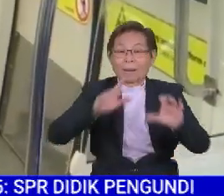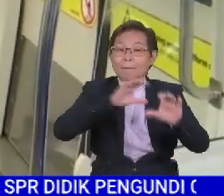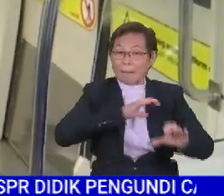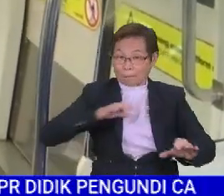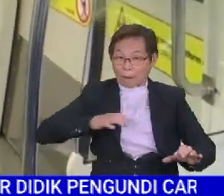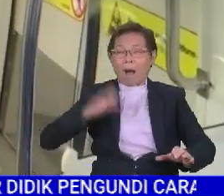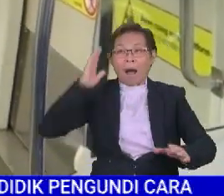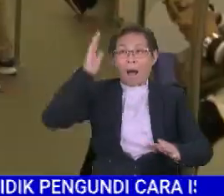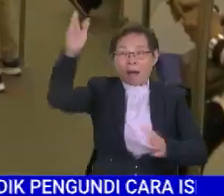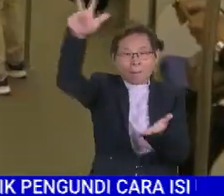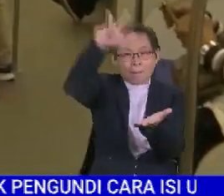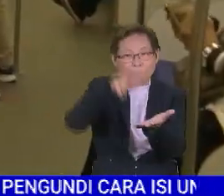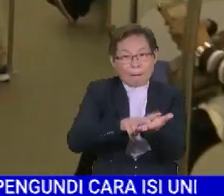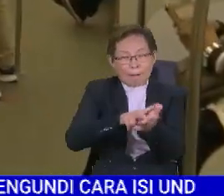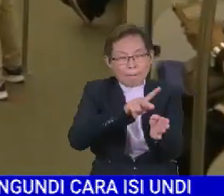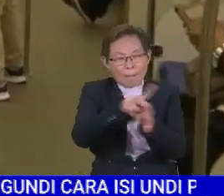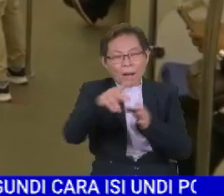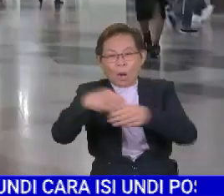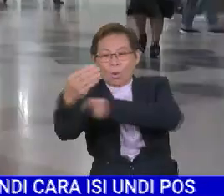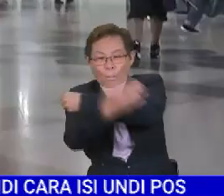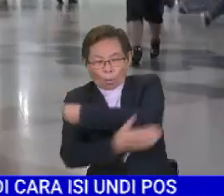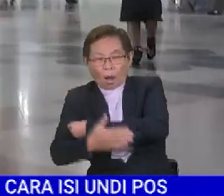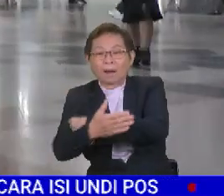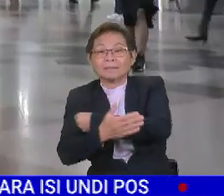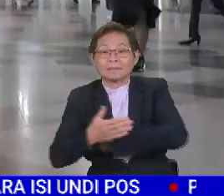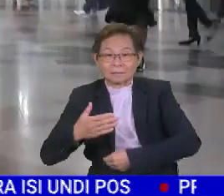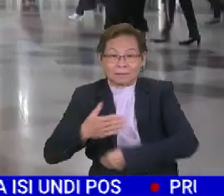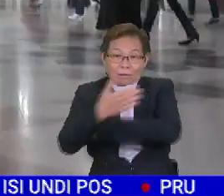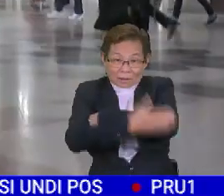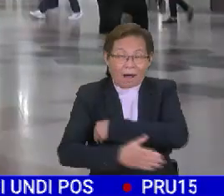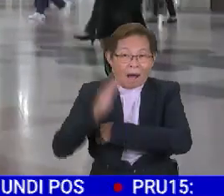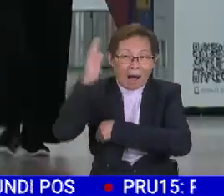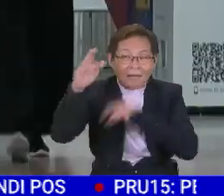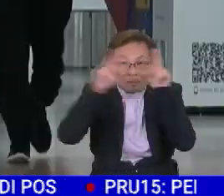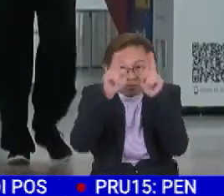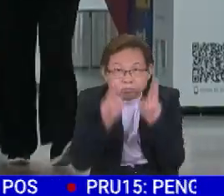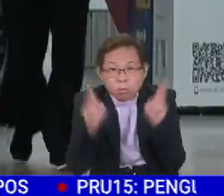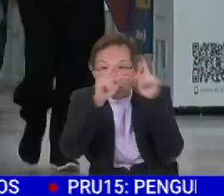perkara itu akan disahkan pakar luar negara yang akan menjalankan pemeriksaan.